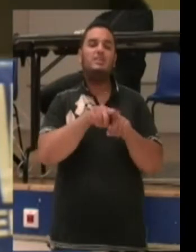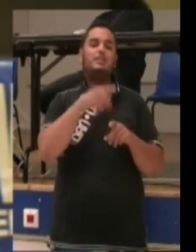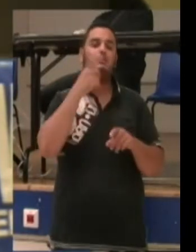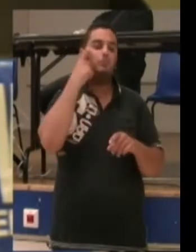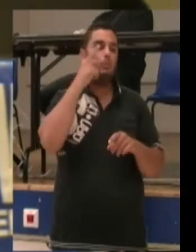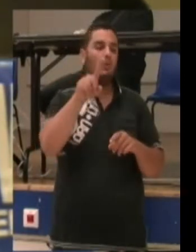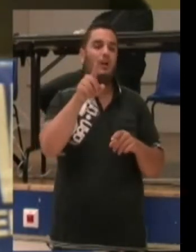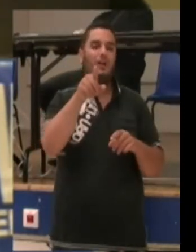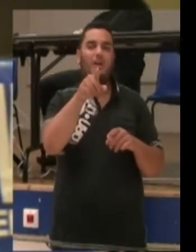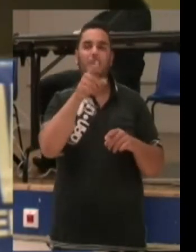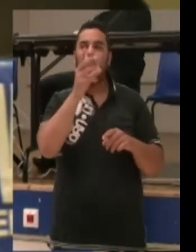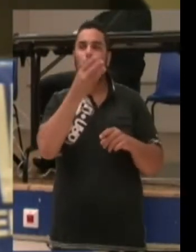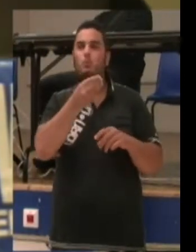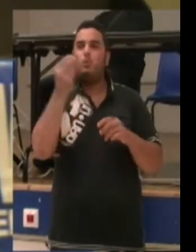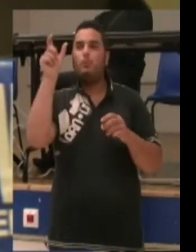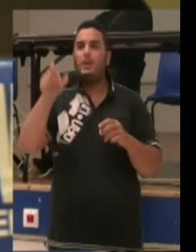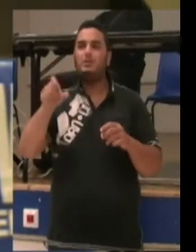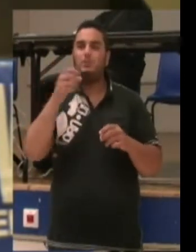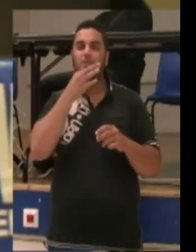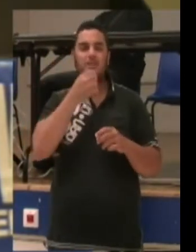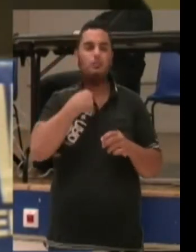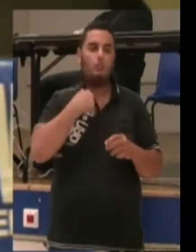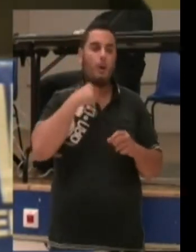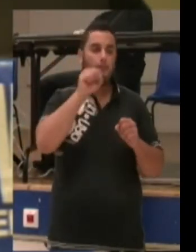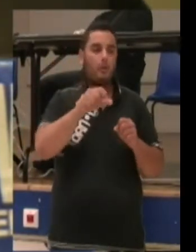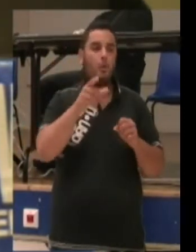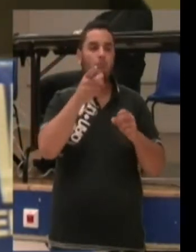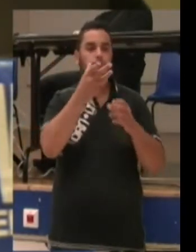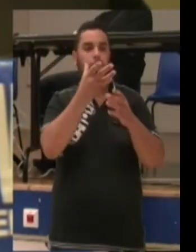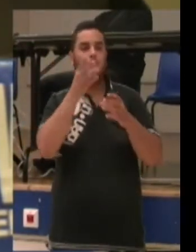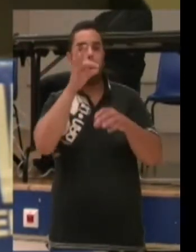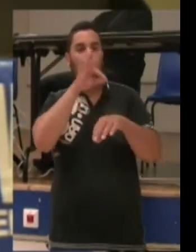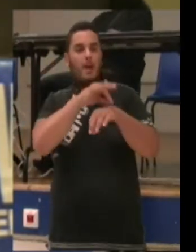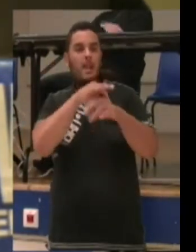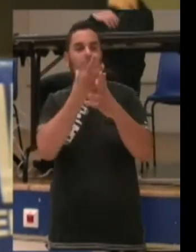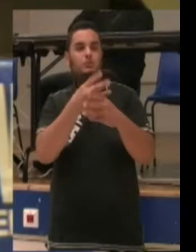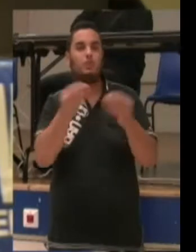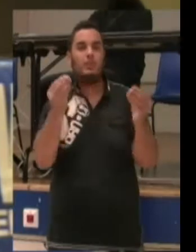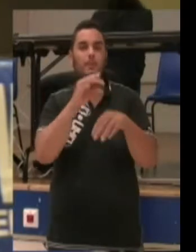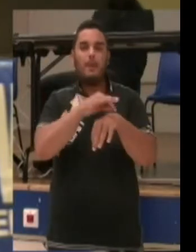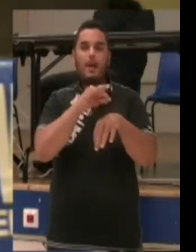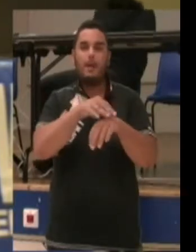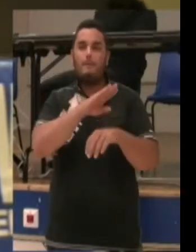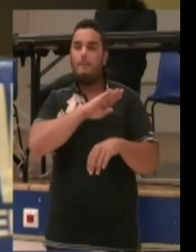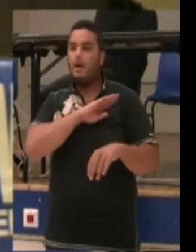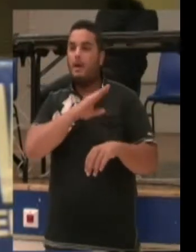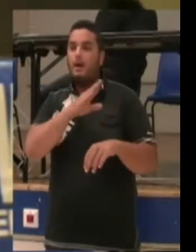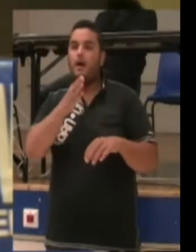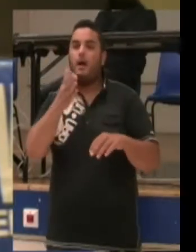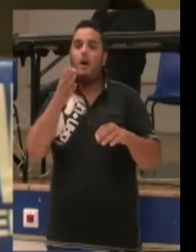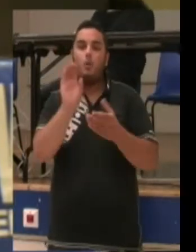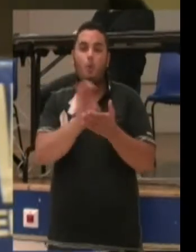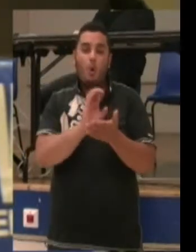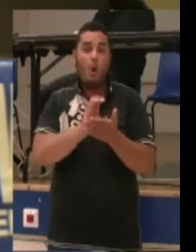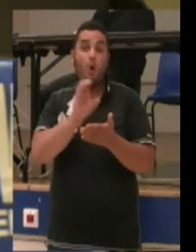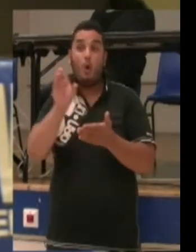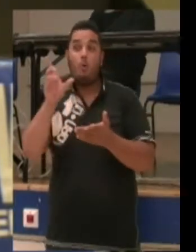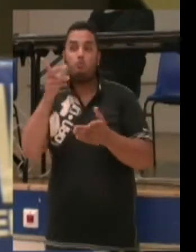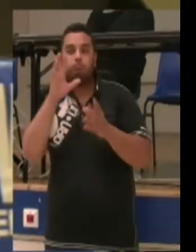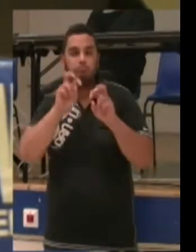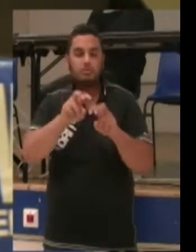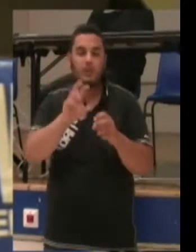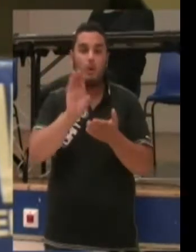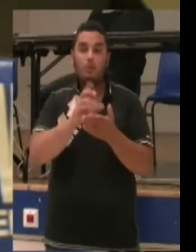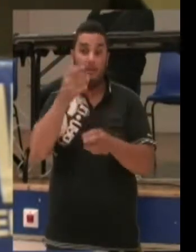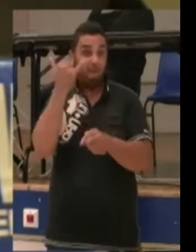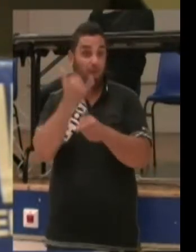surpris, parce que ça arrive de plus en plus. Vous recevez un coup de fil chez vous, on vous dit on va vous lire du Coran gratuitement, un cheikh va vous lire du Coran, composez